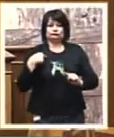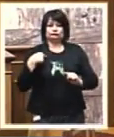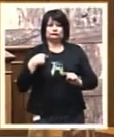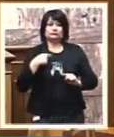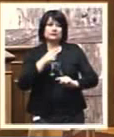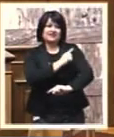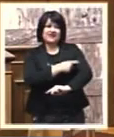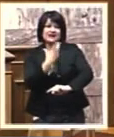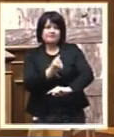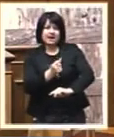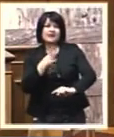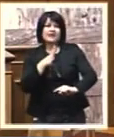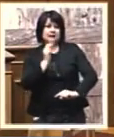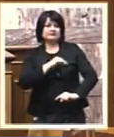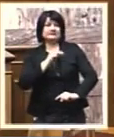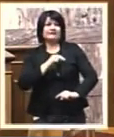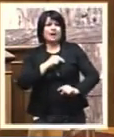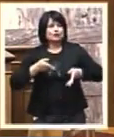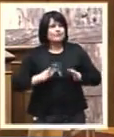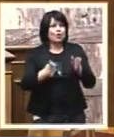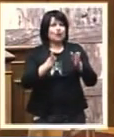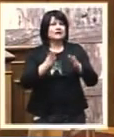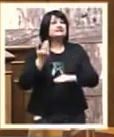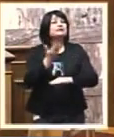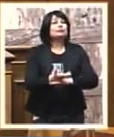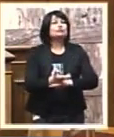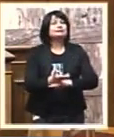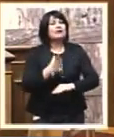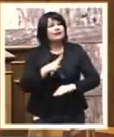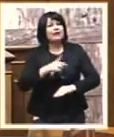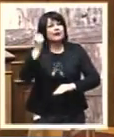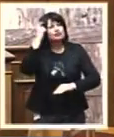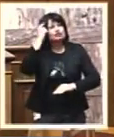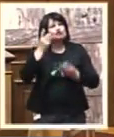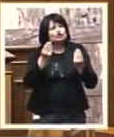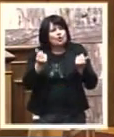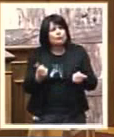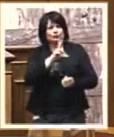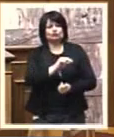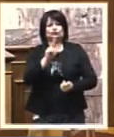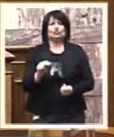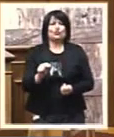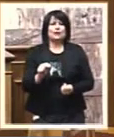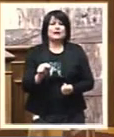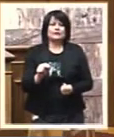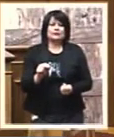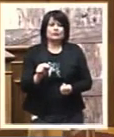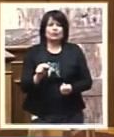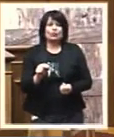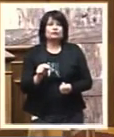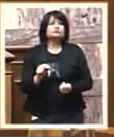να προωθήσει τα συμφέροντά της. Είχε αυτή η αντίληψη και αποτέλεσμα ακόμα και στην αντίληψή μας για την εξωτερική